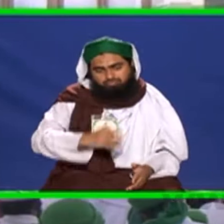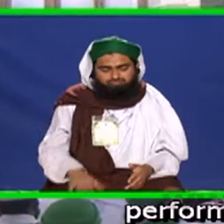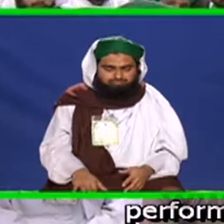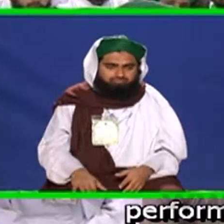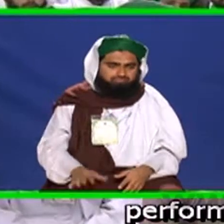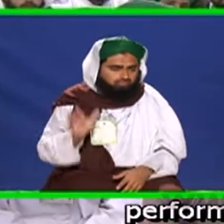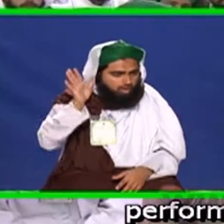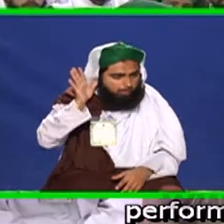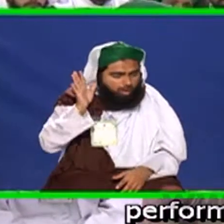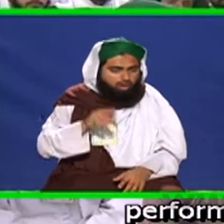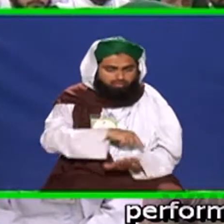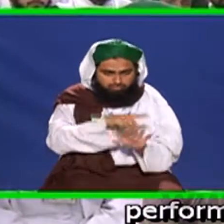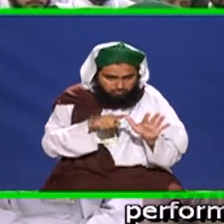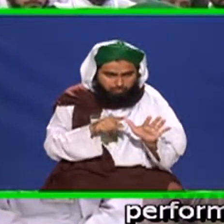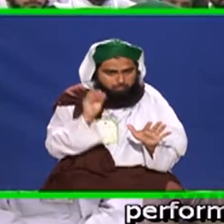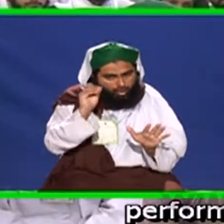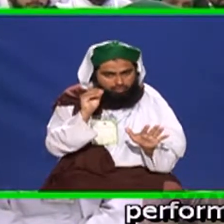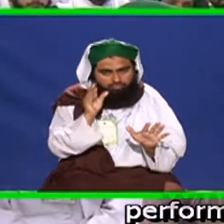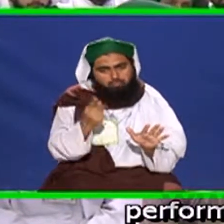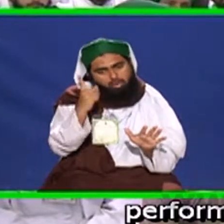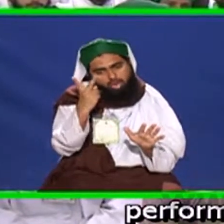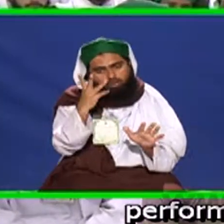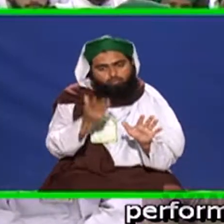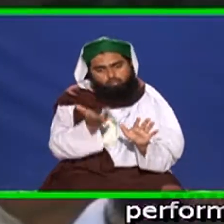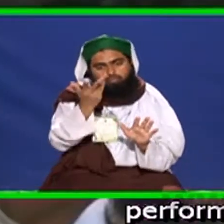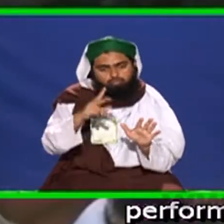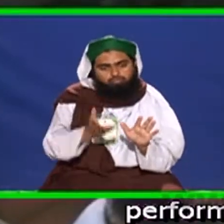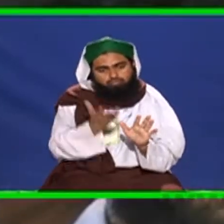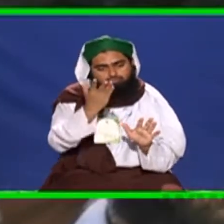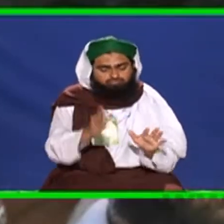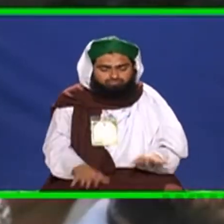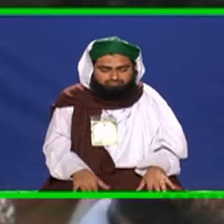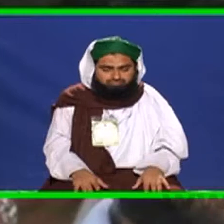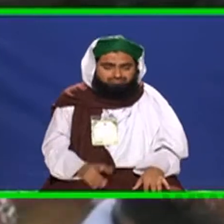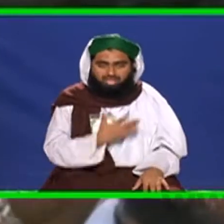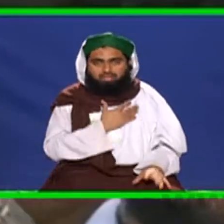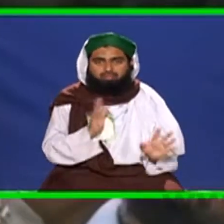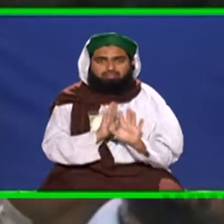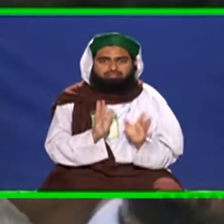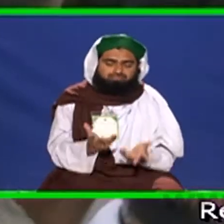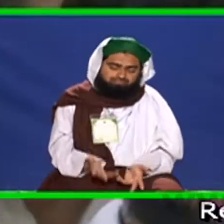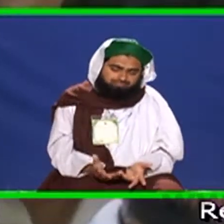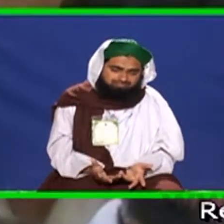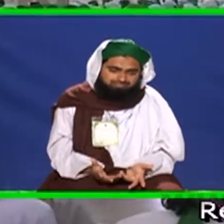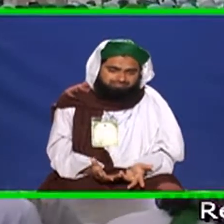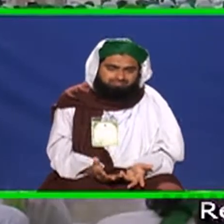لیا کرو، کبھی 6 پڑھ ڈالو، کبھی 4-5 سجدے پہلے ساتھ ہی جانے دو، تو نہیں تو گننا چاہیے. اور 3 بار سبحان